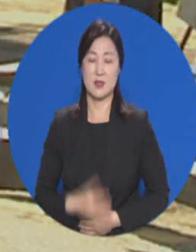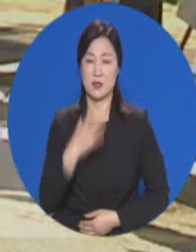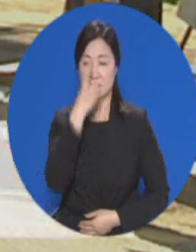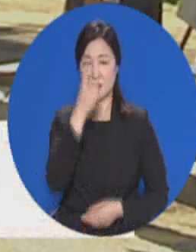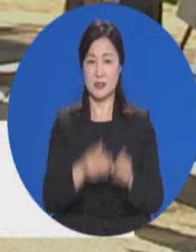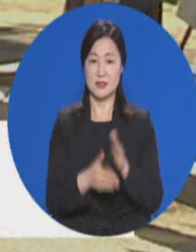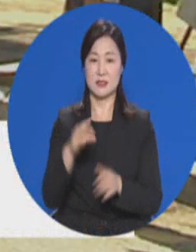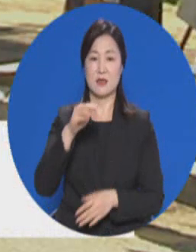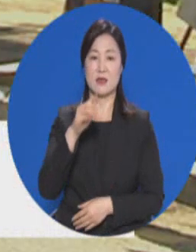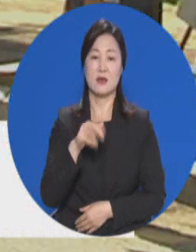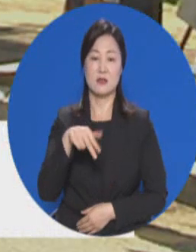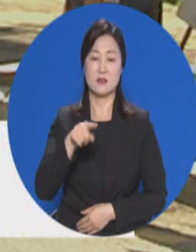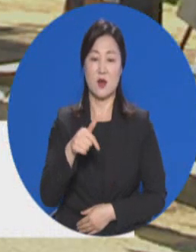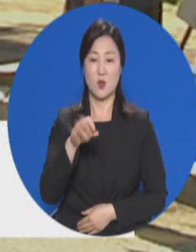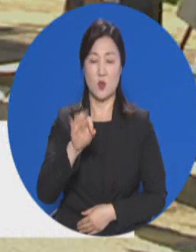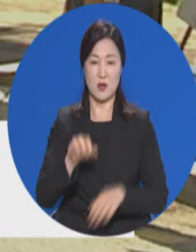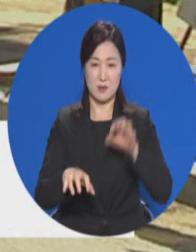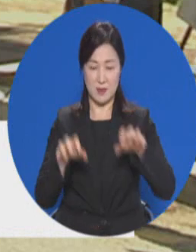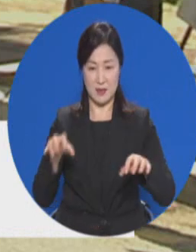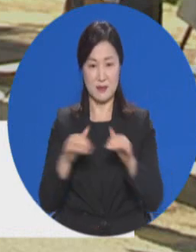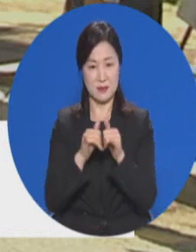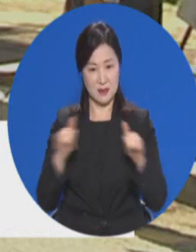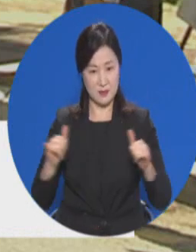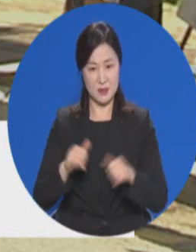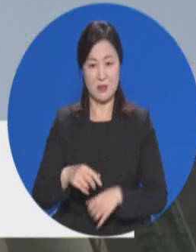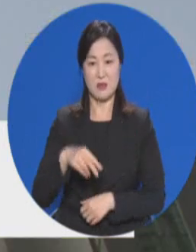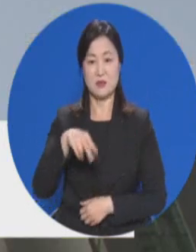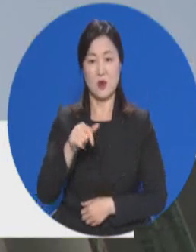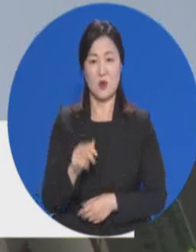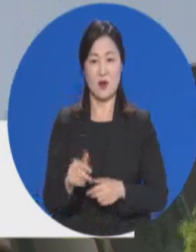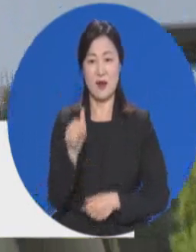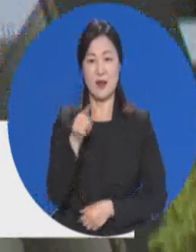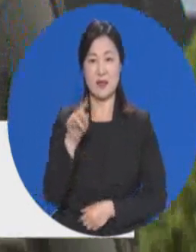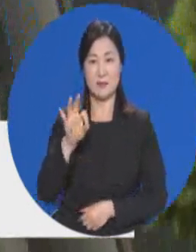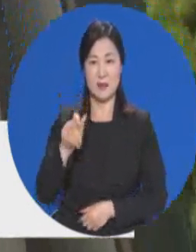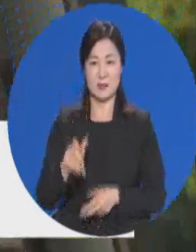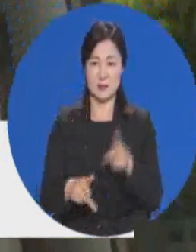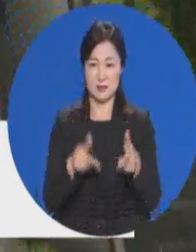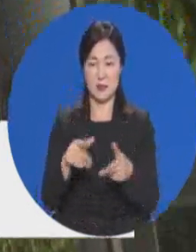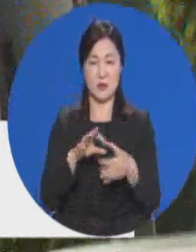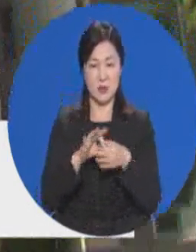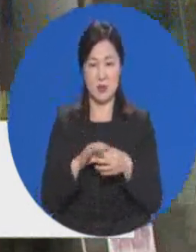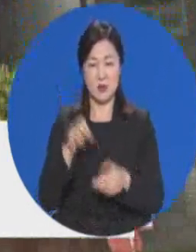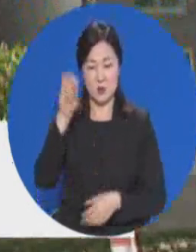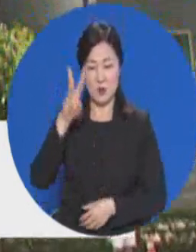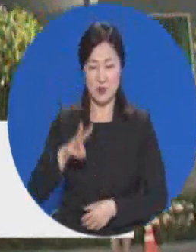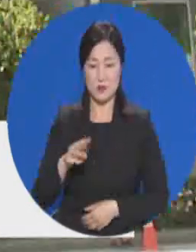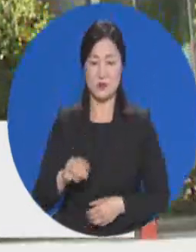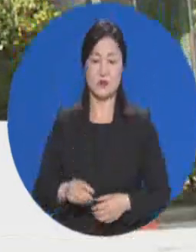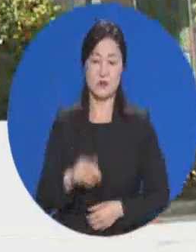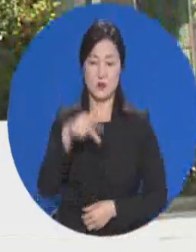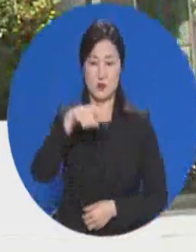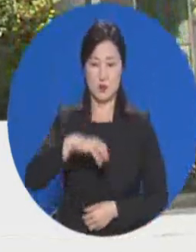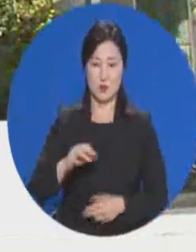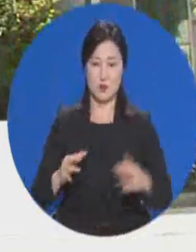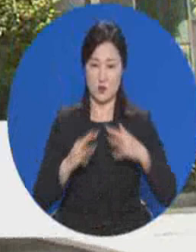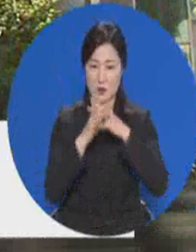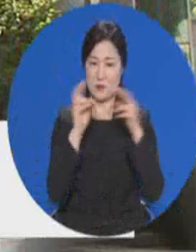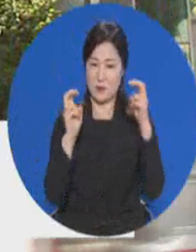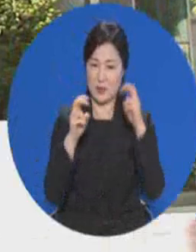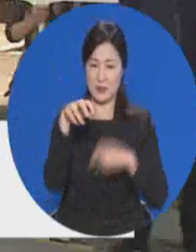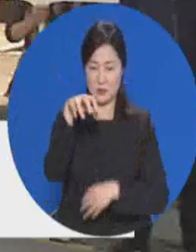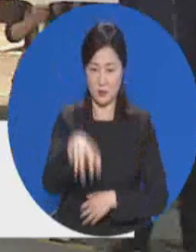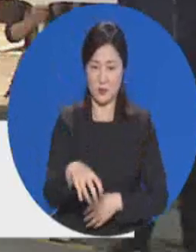순천시 해룡면 선월리 마을 주민들이 선월 하이파크 사업과 관련해 광주 중흥건설 앞에서 집회를 열고 적정한